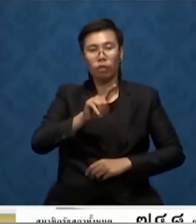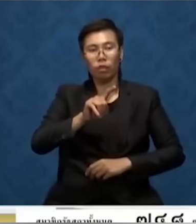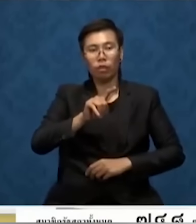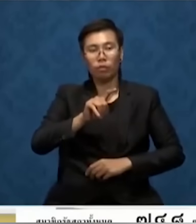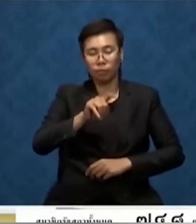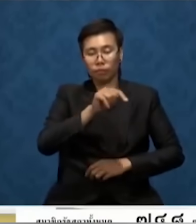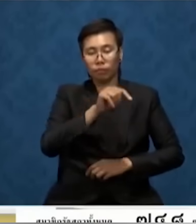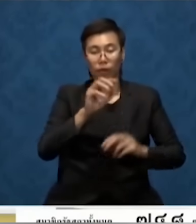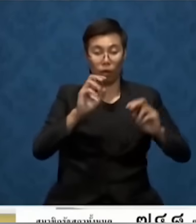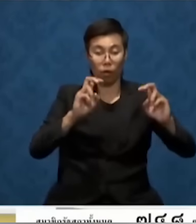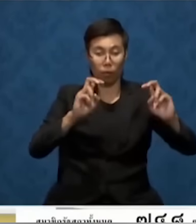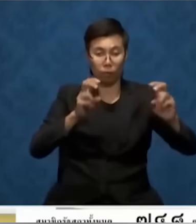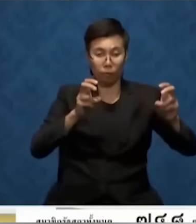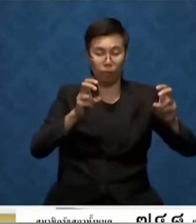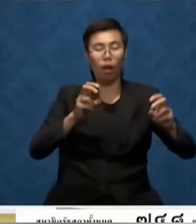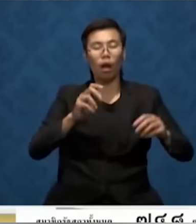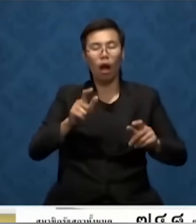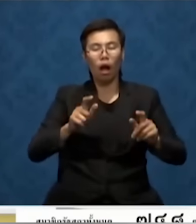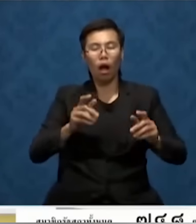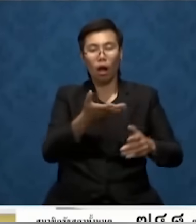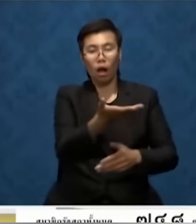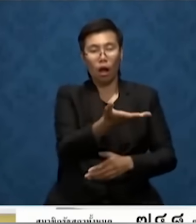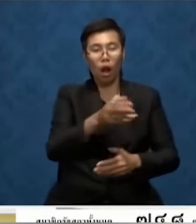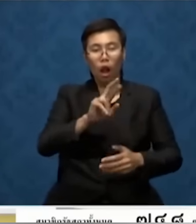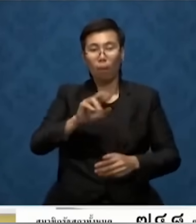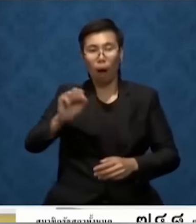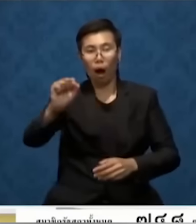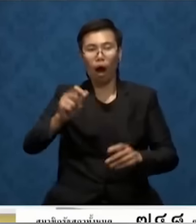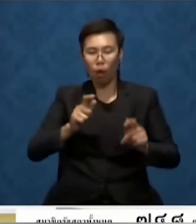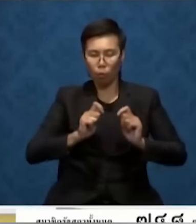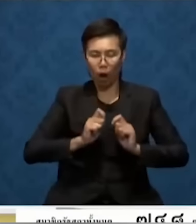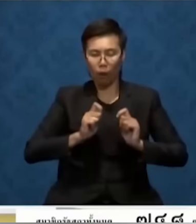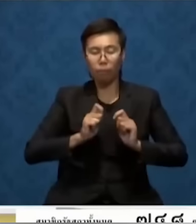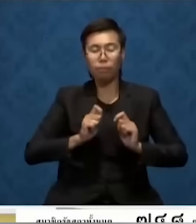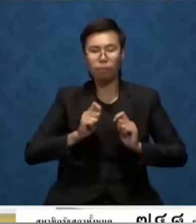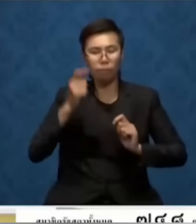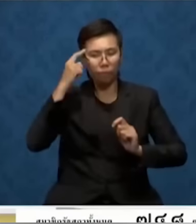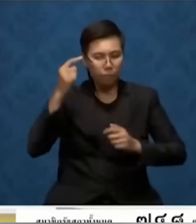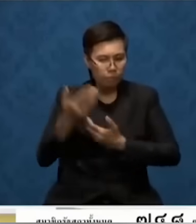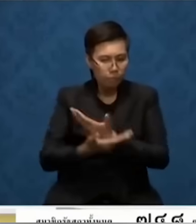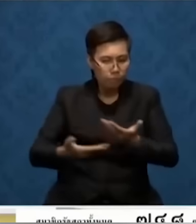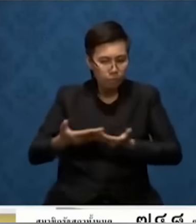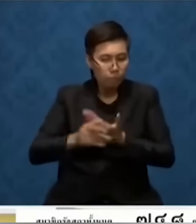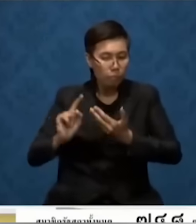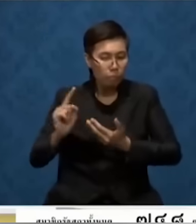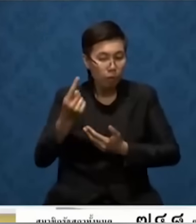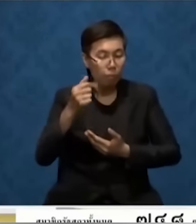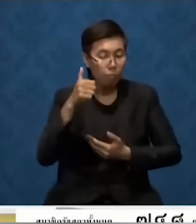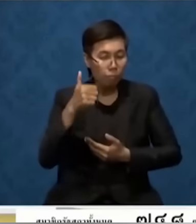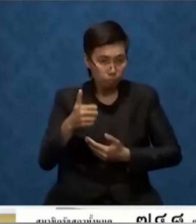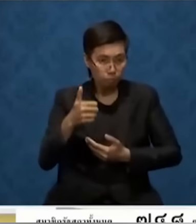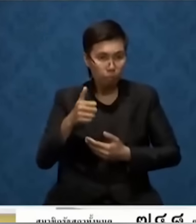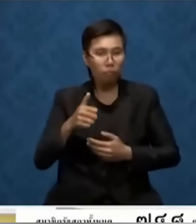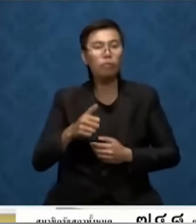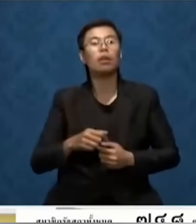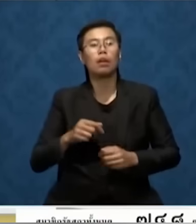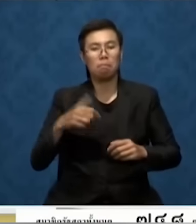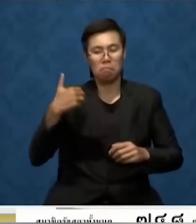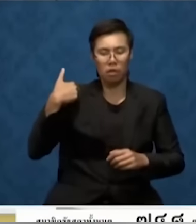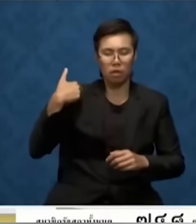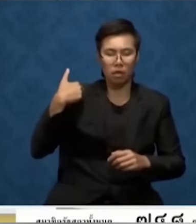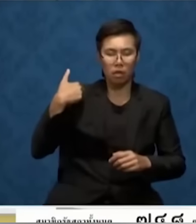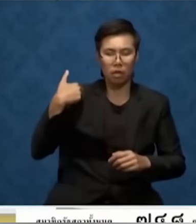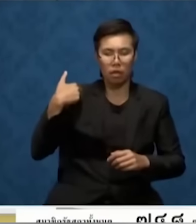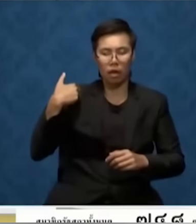ที่ประธานรัฐสภาจะอนุญาตให้กลับมาพิจารณาใหม่ได้ก็ต่อเมื่อเห็นว่าเหตุการณ์